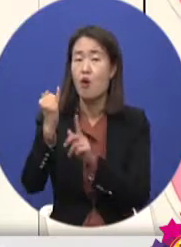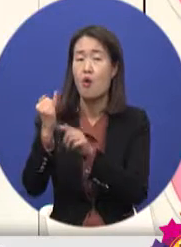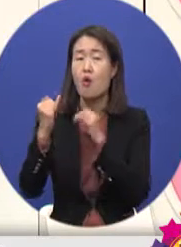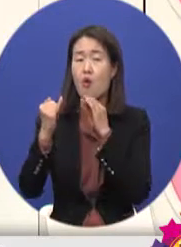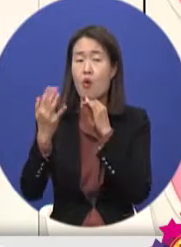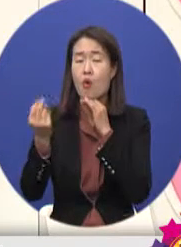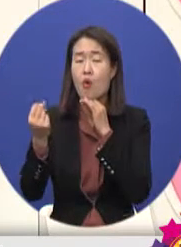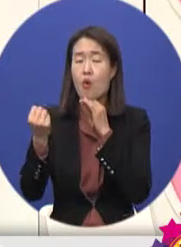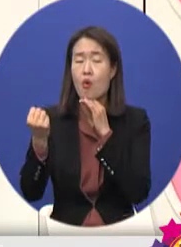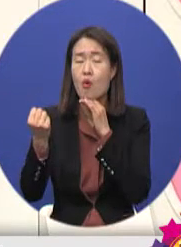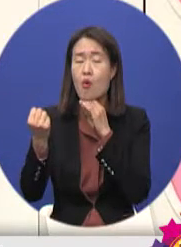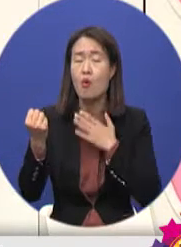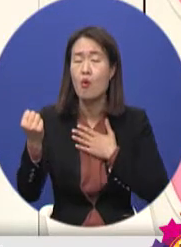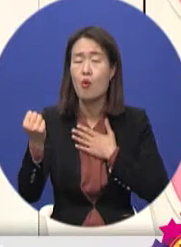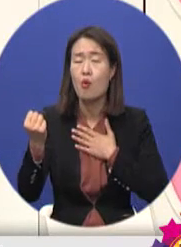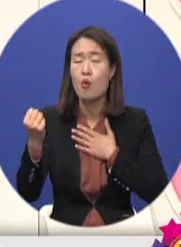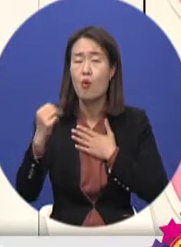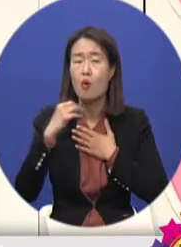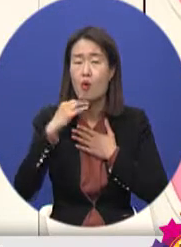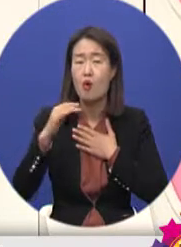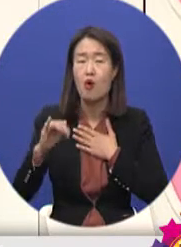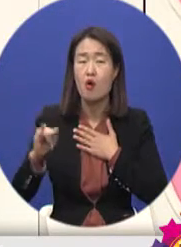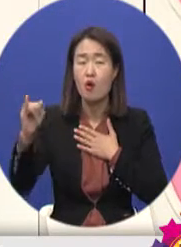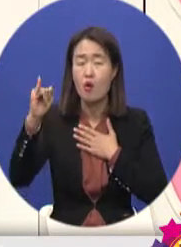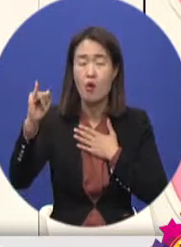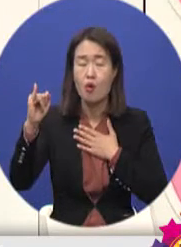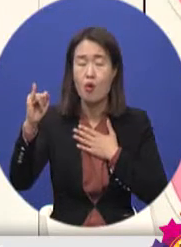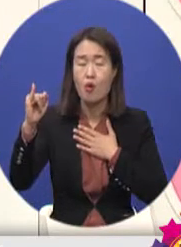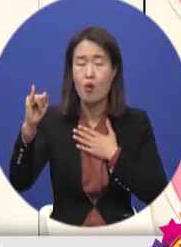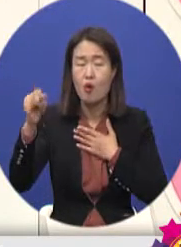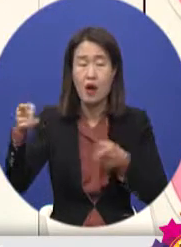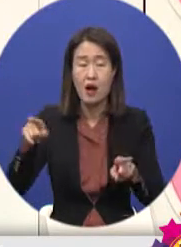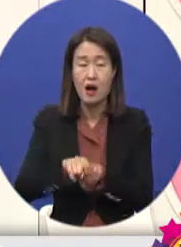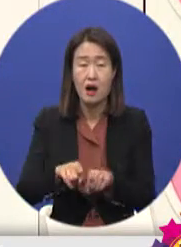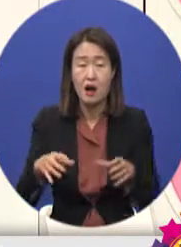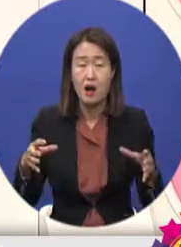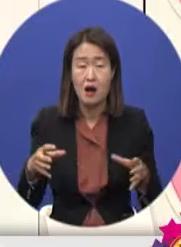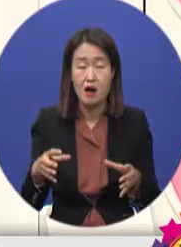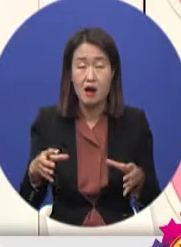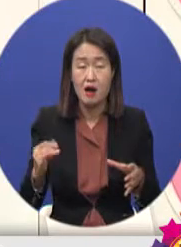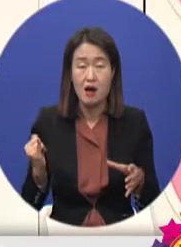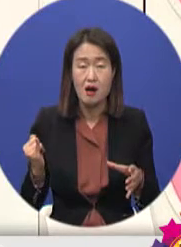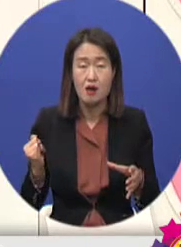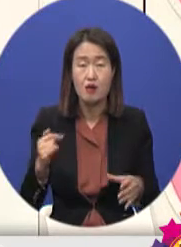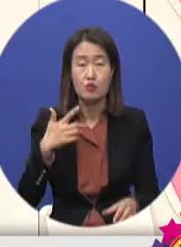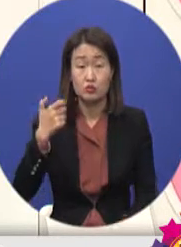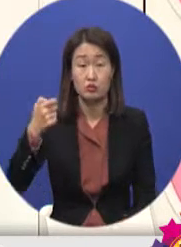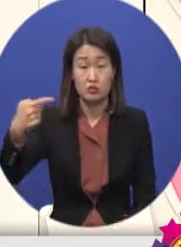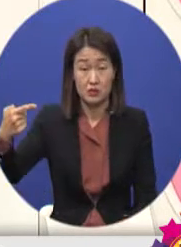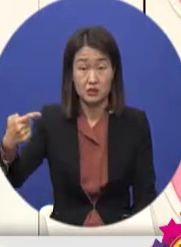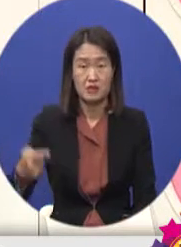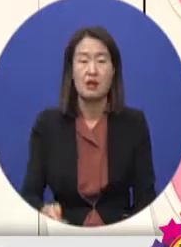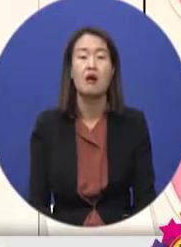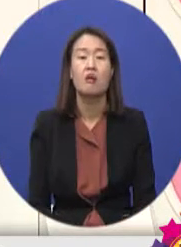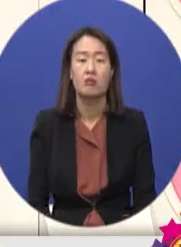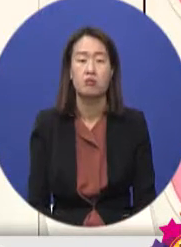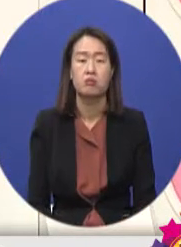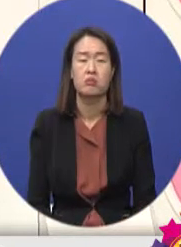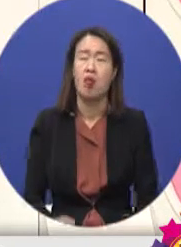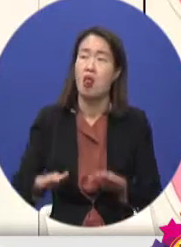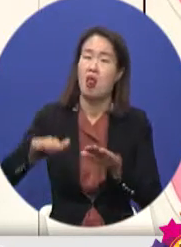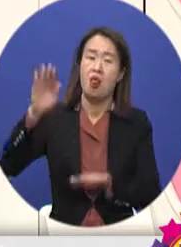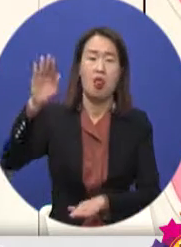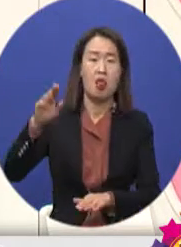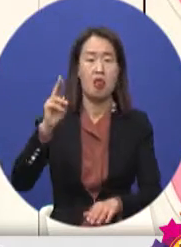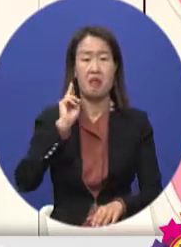나는 언니세요? 저요. 언니하고 같이 사는 언니가? 네, 우리 언니 61살인 거래요. 아, 한참